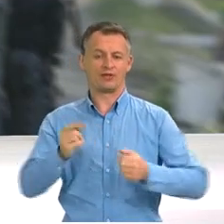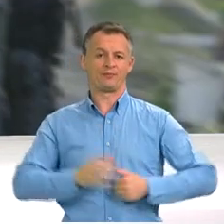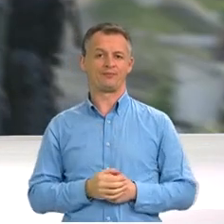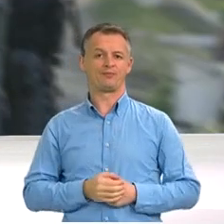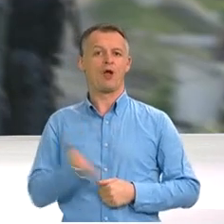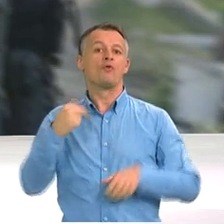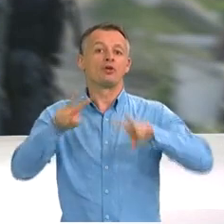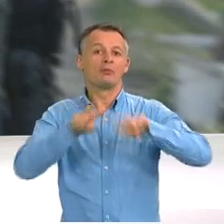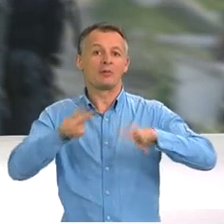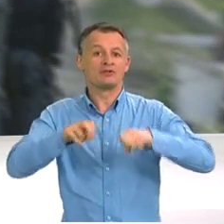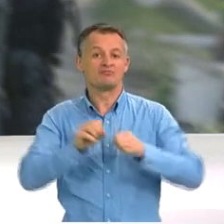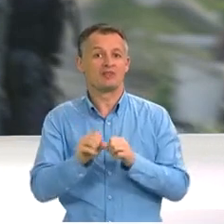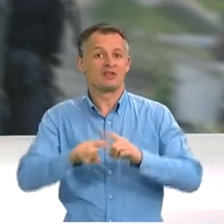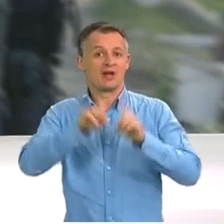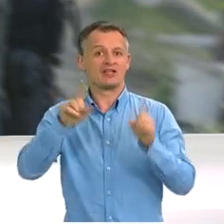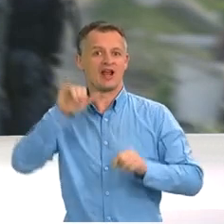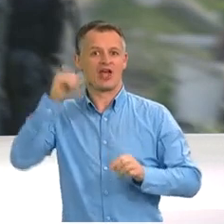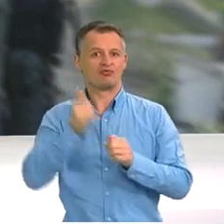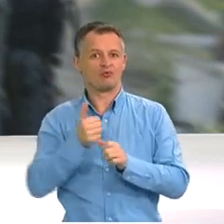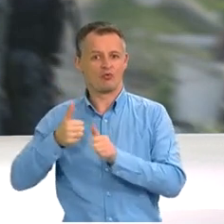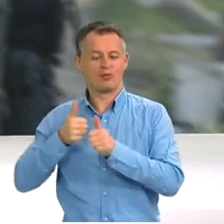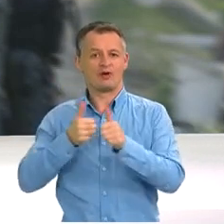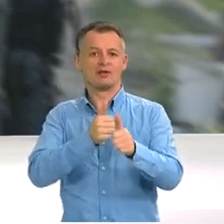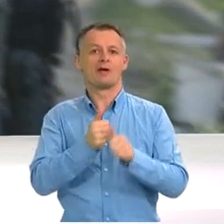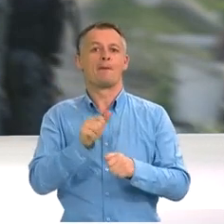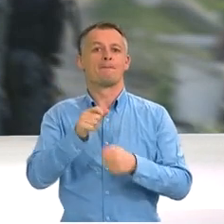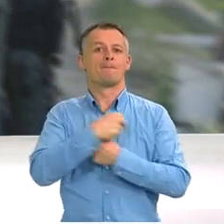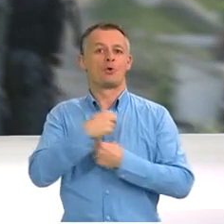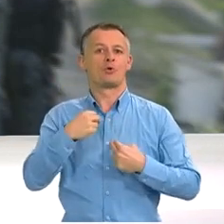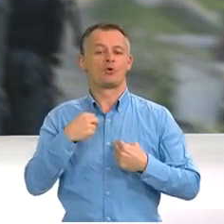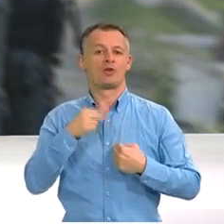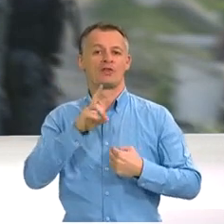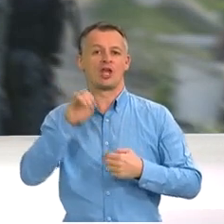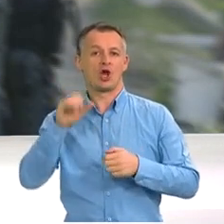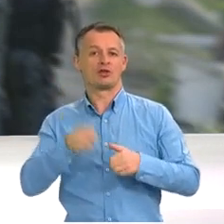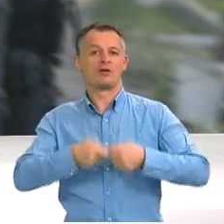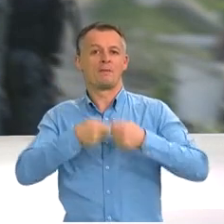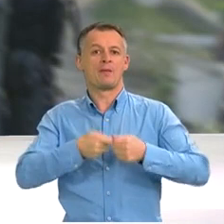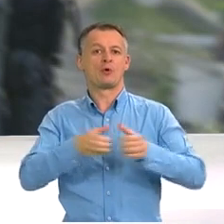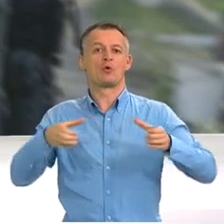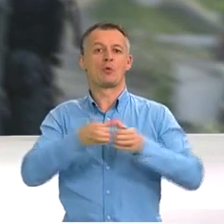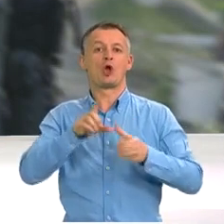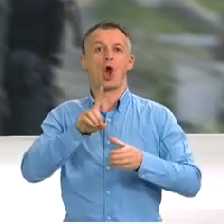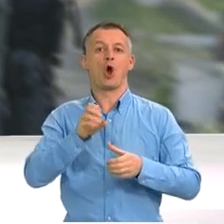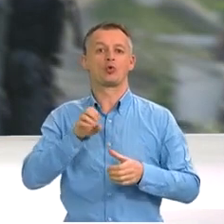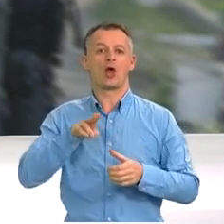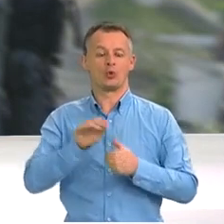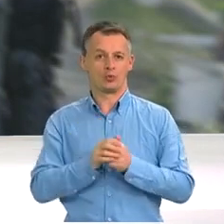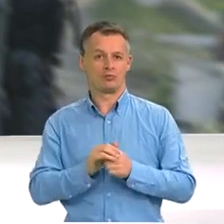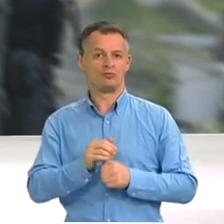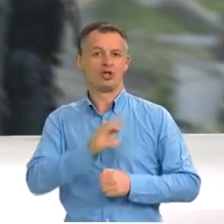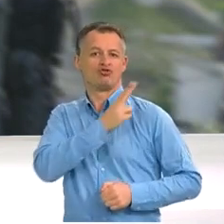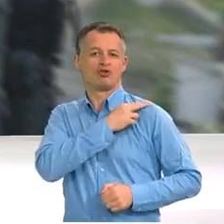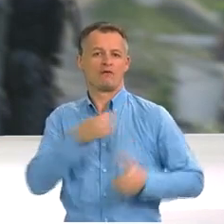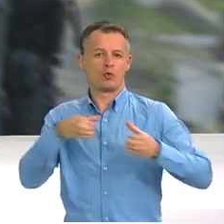Au fost percheziții de amploare astăzi la Iași, vizați de procurorii DICOD, au fost membrii clanului Corduneanu. Liderul clanului, Adrian Corduneanu,